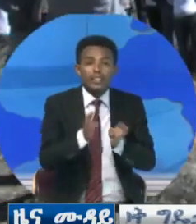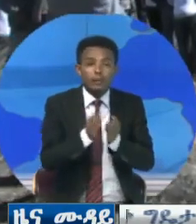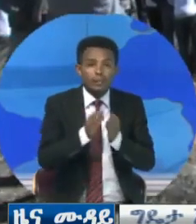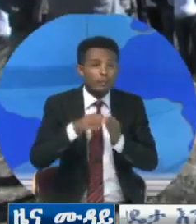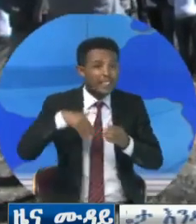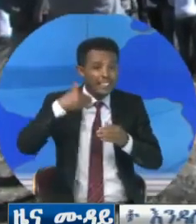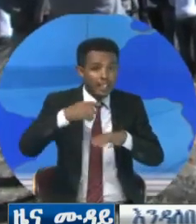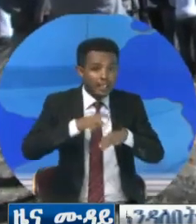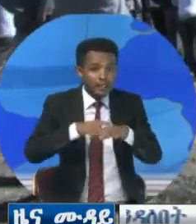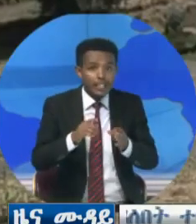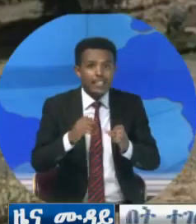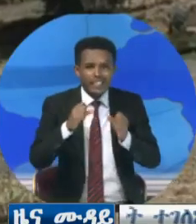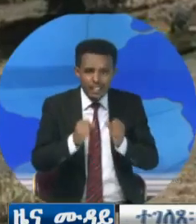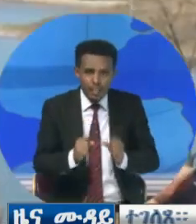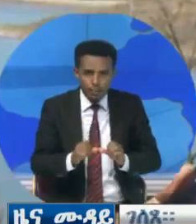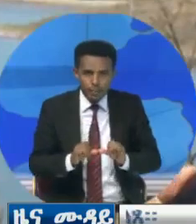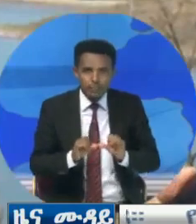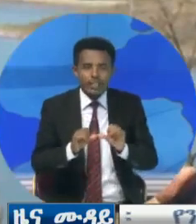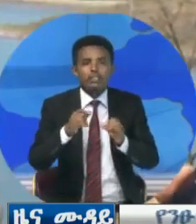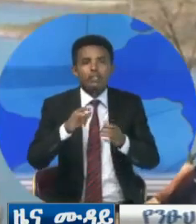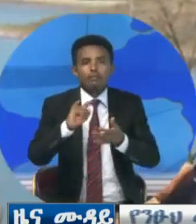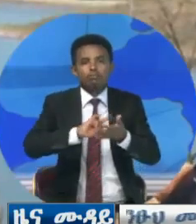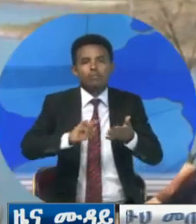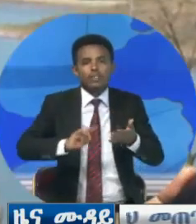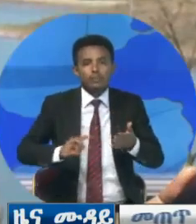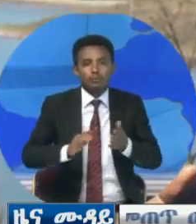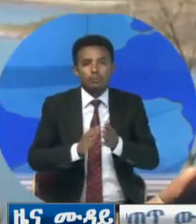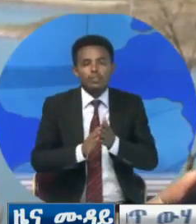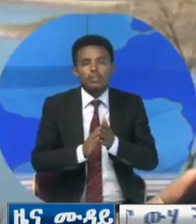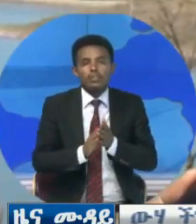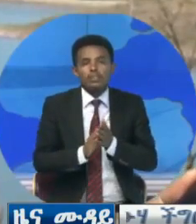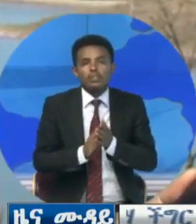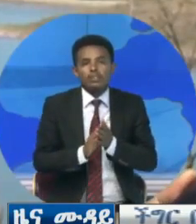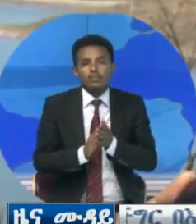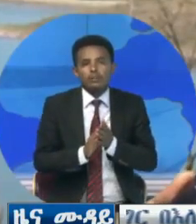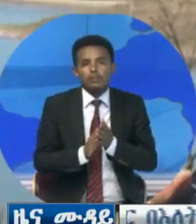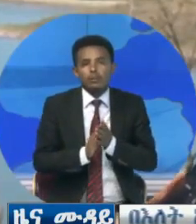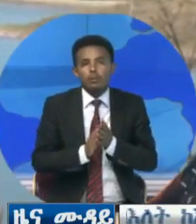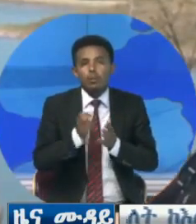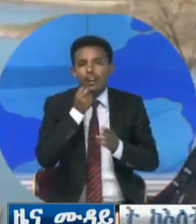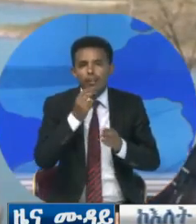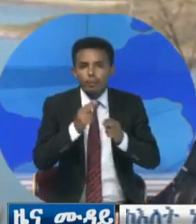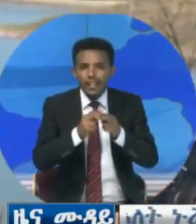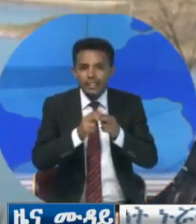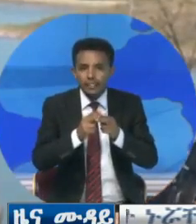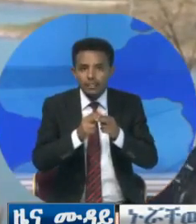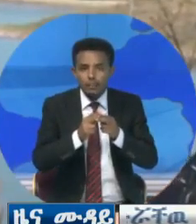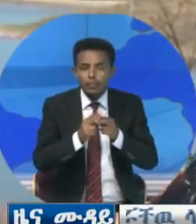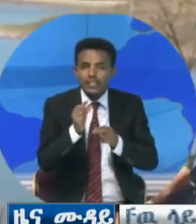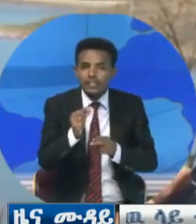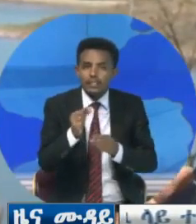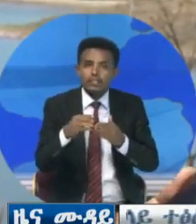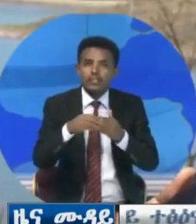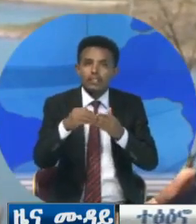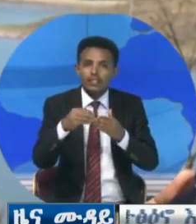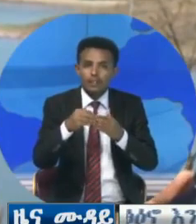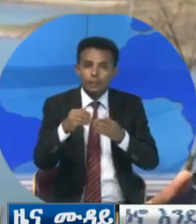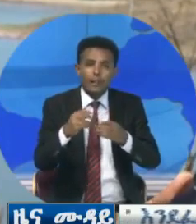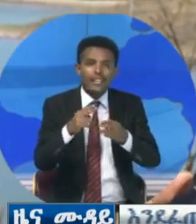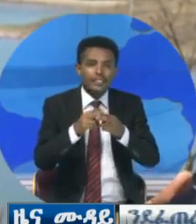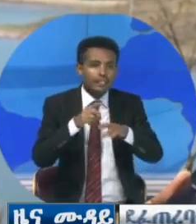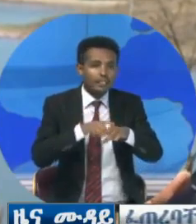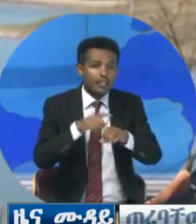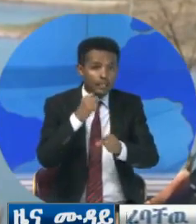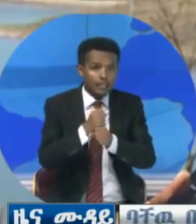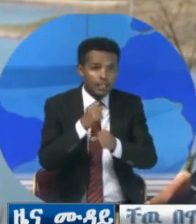ጊዜያትም ተጠናክሮ እንደሚቀጥል ነው ያነሱት። ውሃን ባጭር ወይም ባጭር በትንሽ ገንዘብ ባጭር ጊዜ